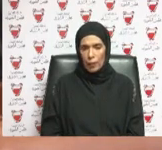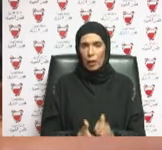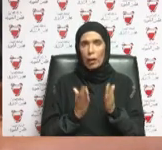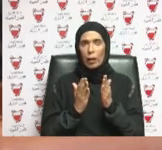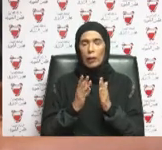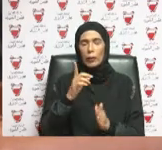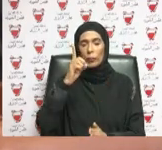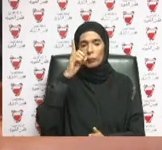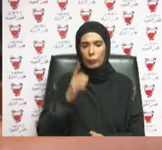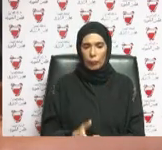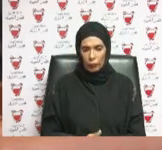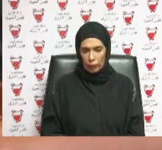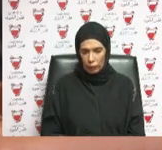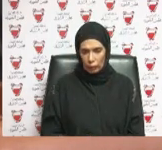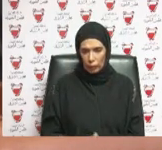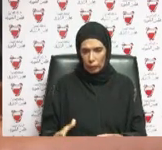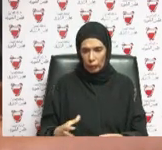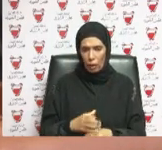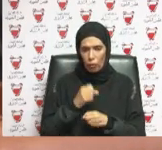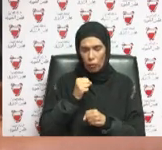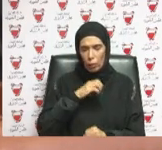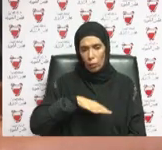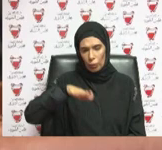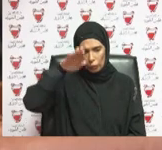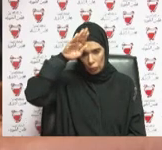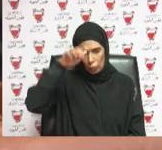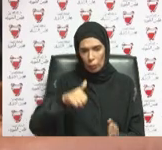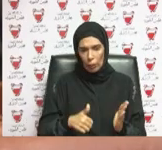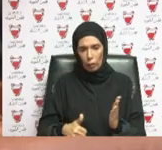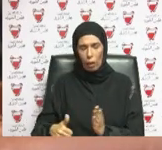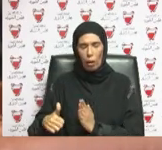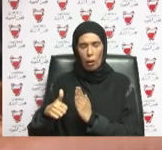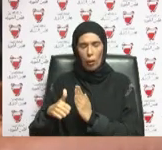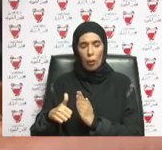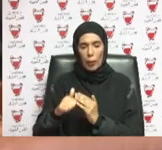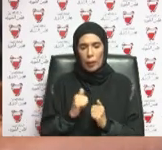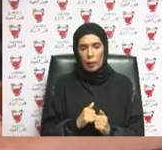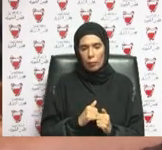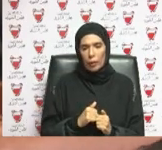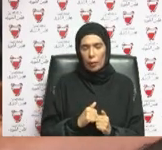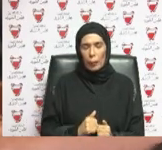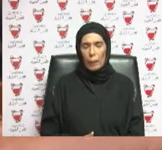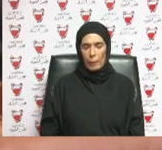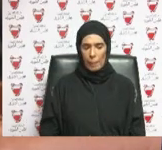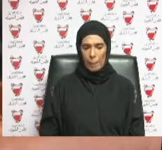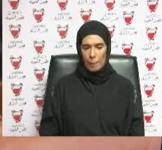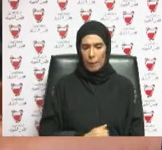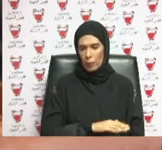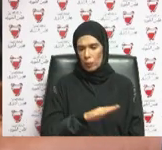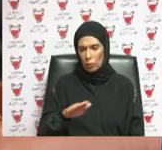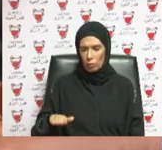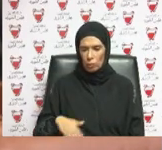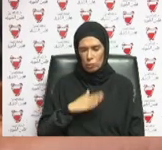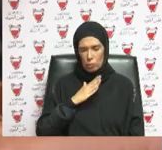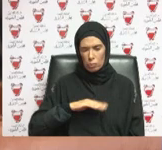سبحانه وتعالى أن يحفظ مليكنا وقائد نهضتنا وربان السفينة من كل سوء